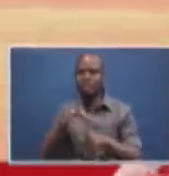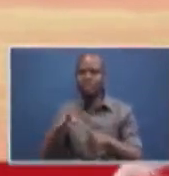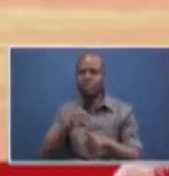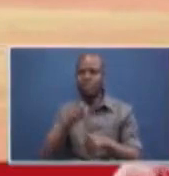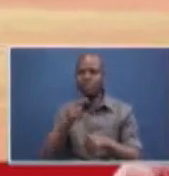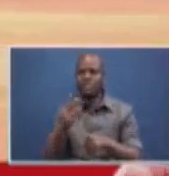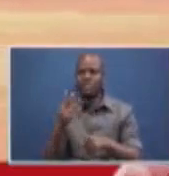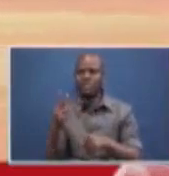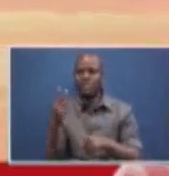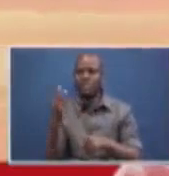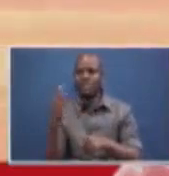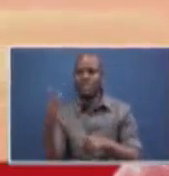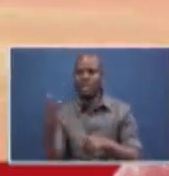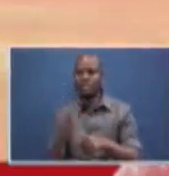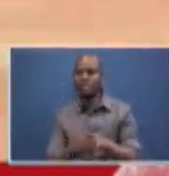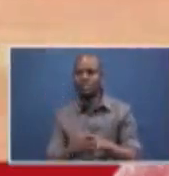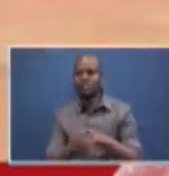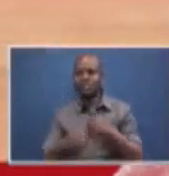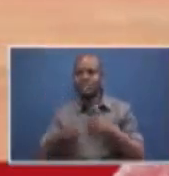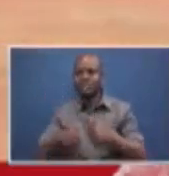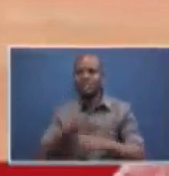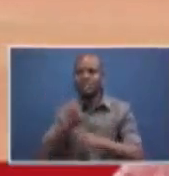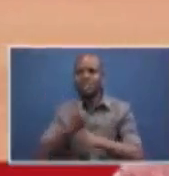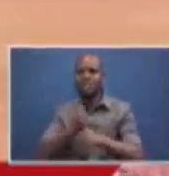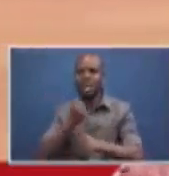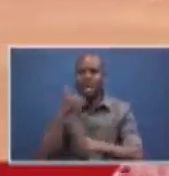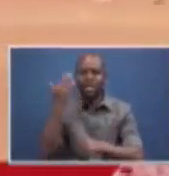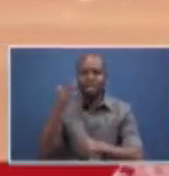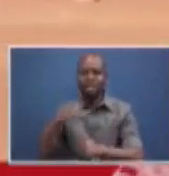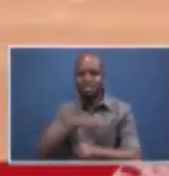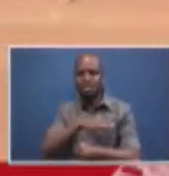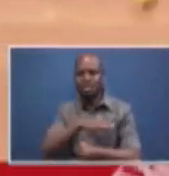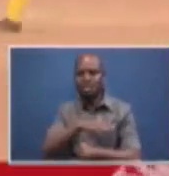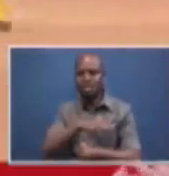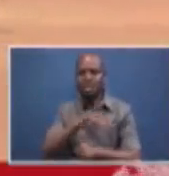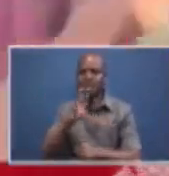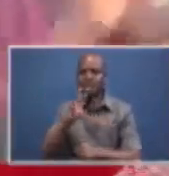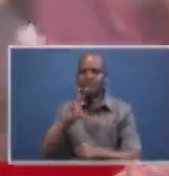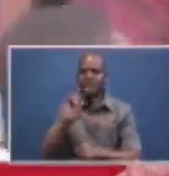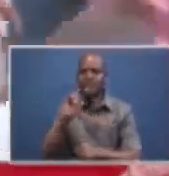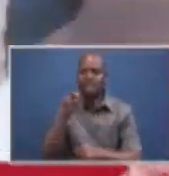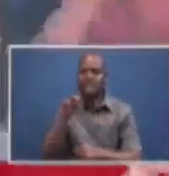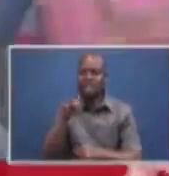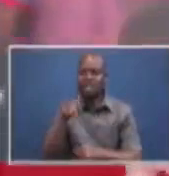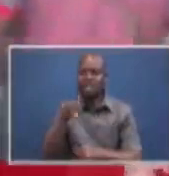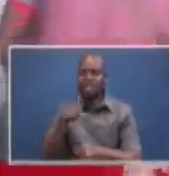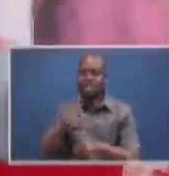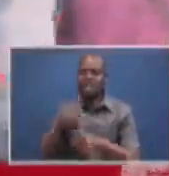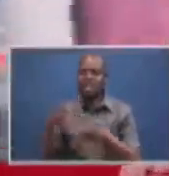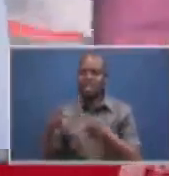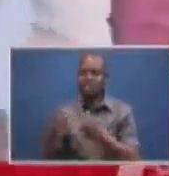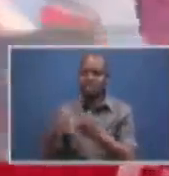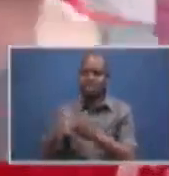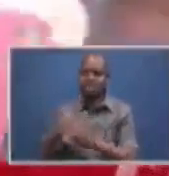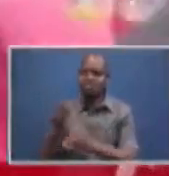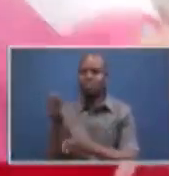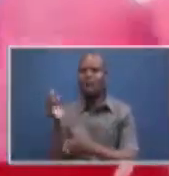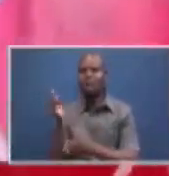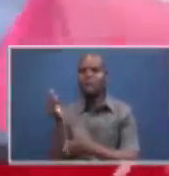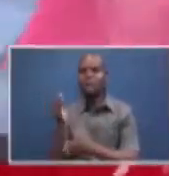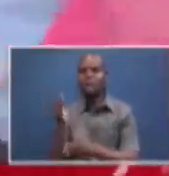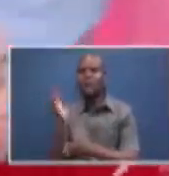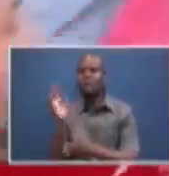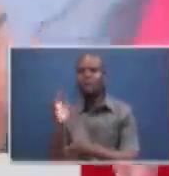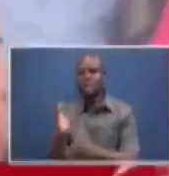Cup 2023 yatarajiwa kufanyika kesho jioni kwenye uwanja wa Kinesi Dar es Salaam kati ya timu jirani za Mabibo Market